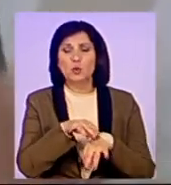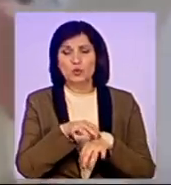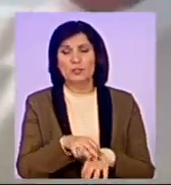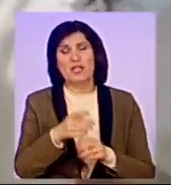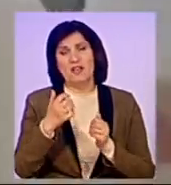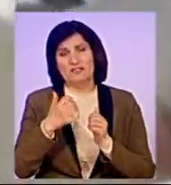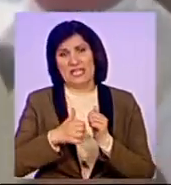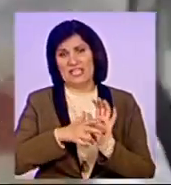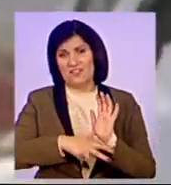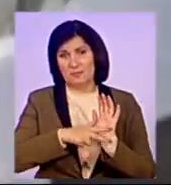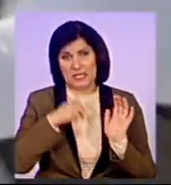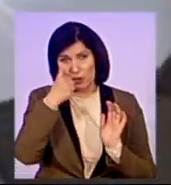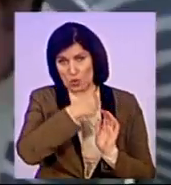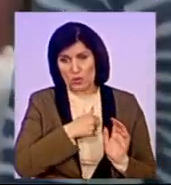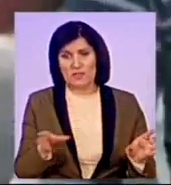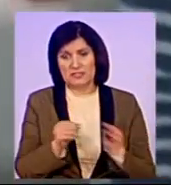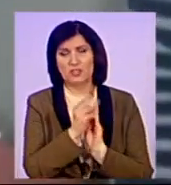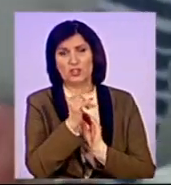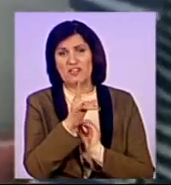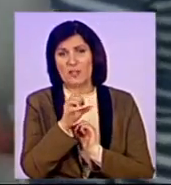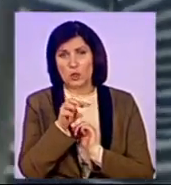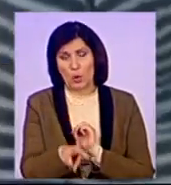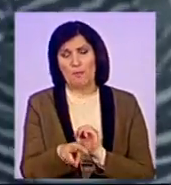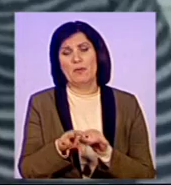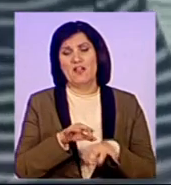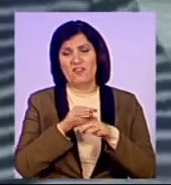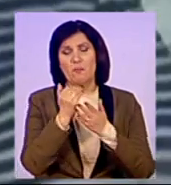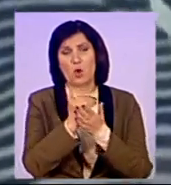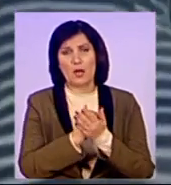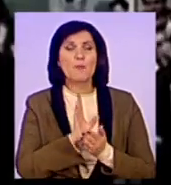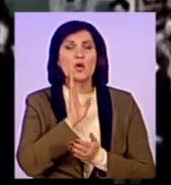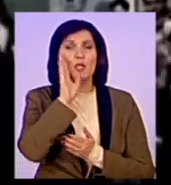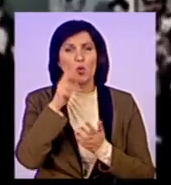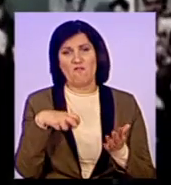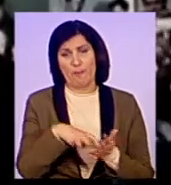А в середині 80-х разом із Олександром Ширвінтом вів програму «Ранкова пошта».